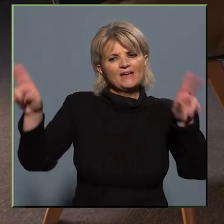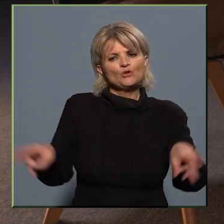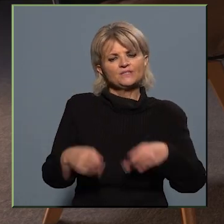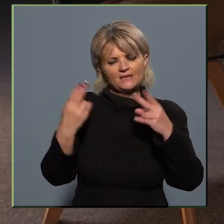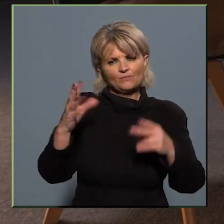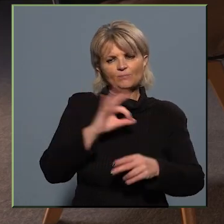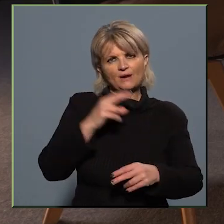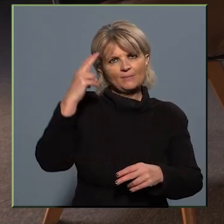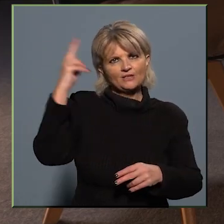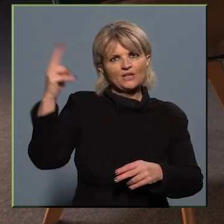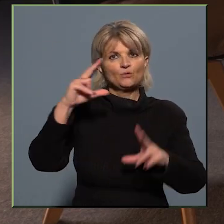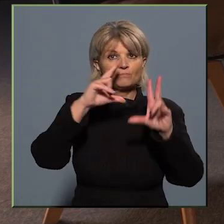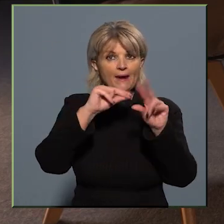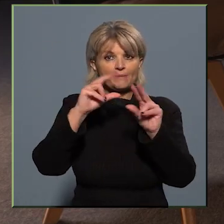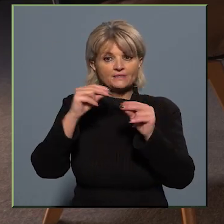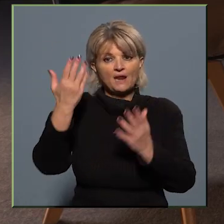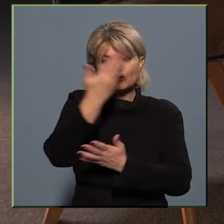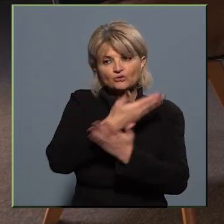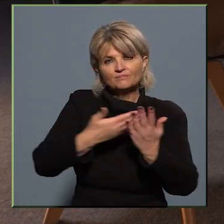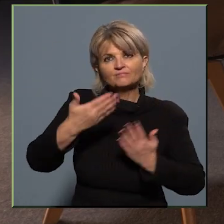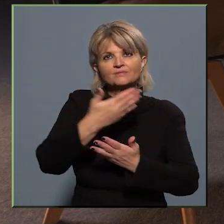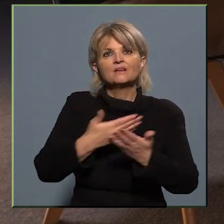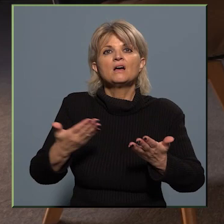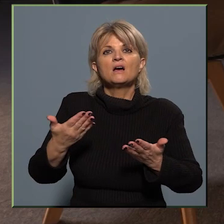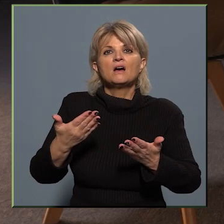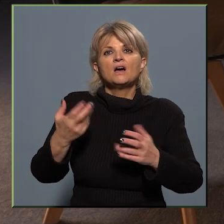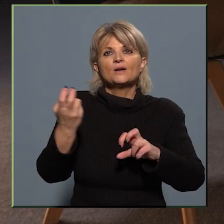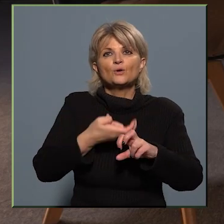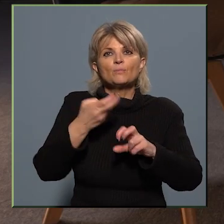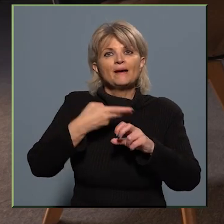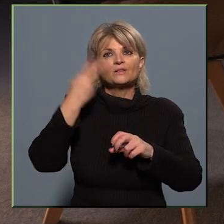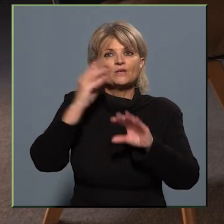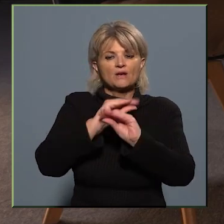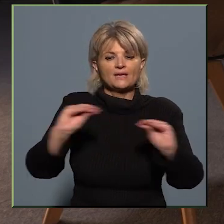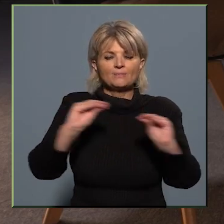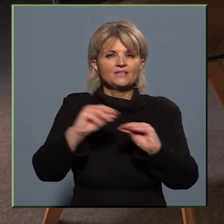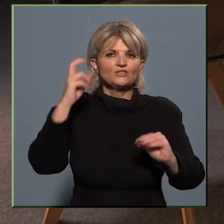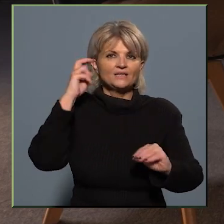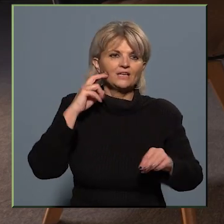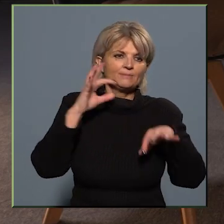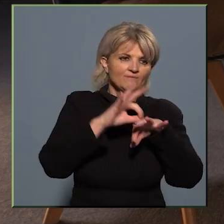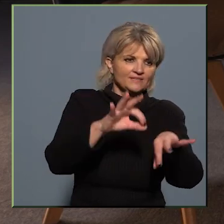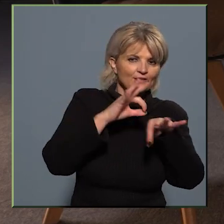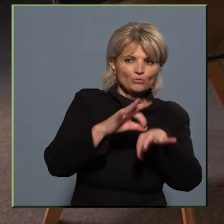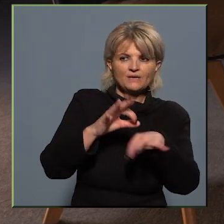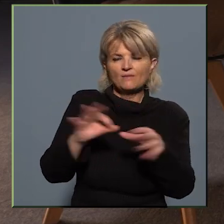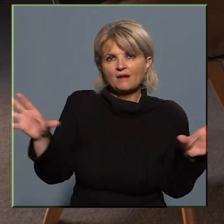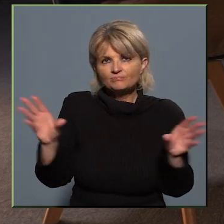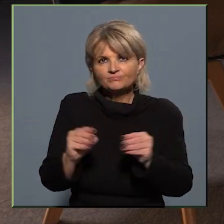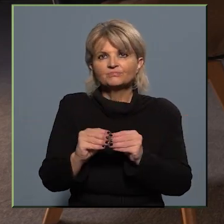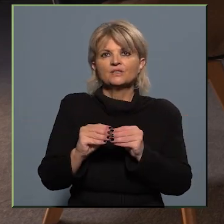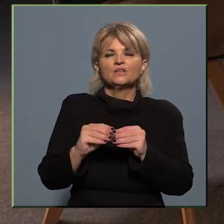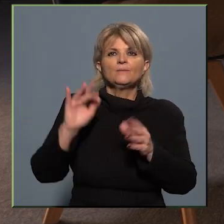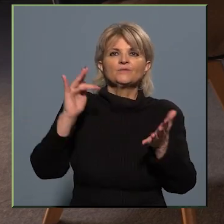olyan megbeszélést kőbányai szakképzési intézetek vezetőivel,